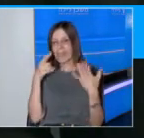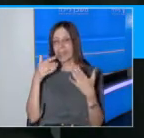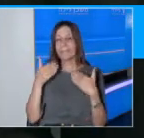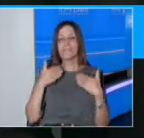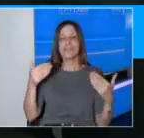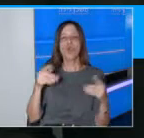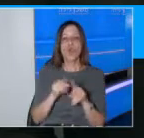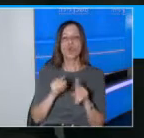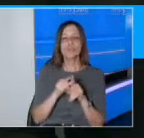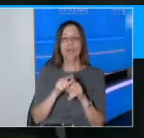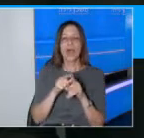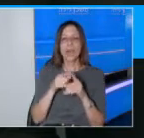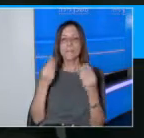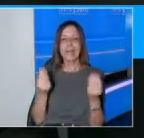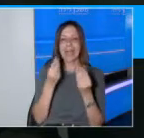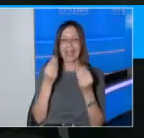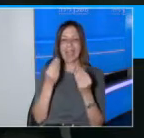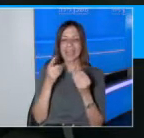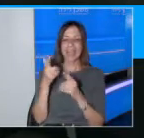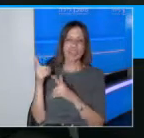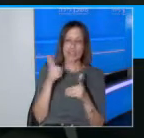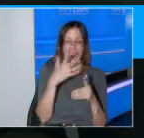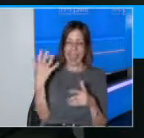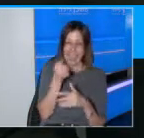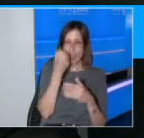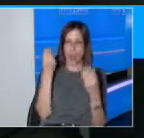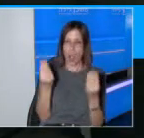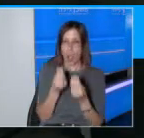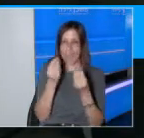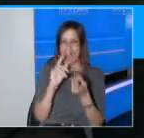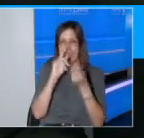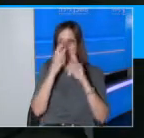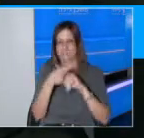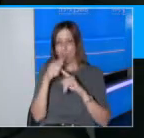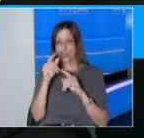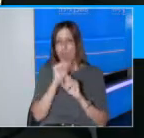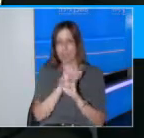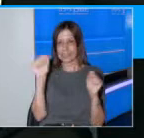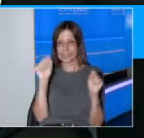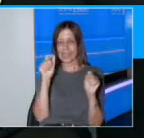אותה מערכת הנשק, לקחת את החומר ו... ואיך מתייחסים לזה